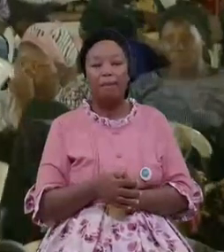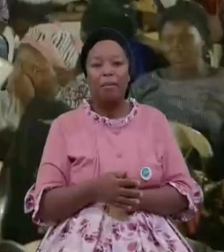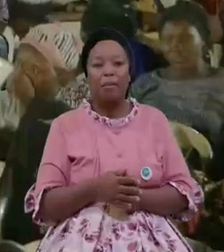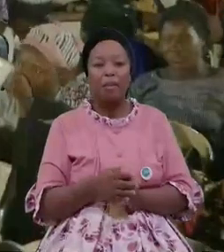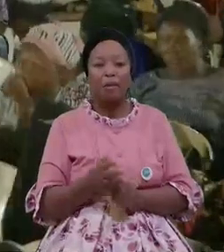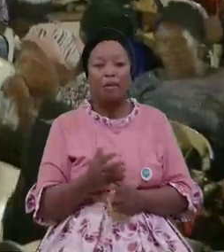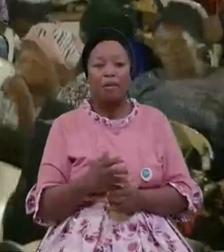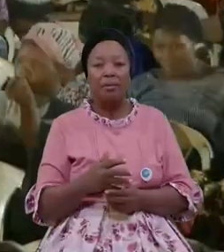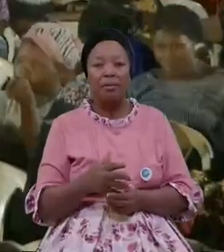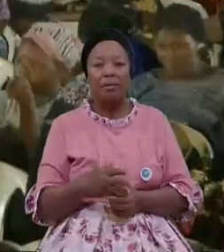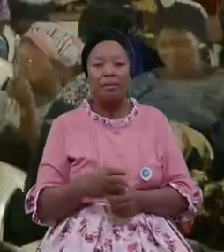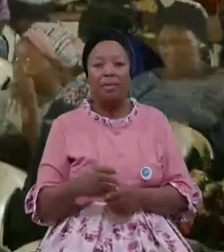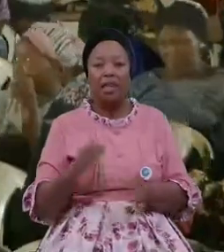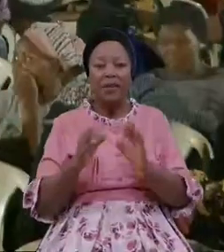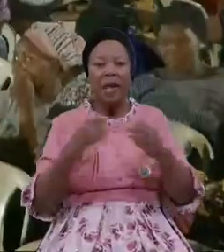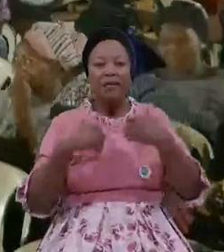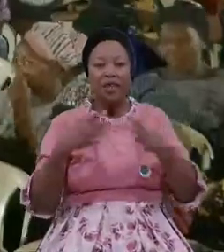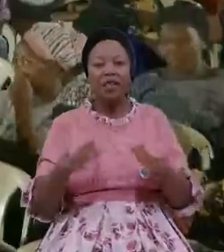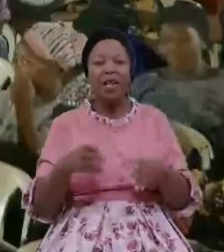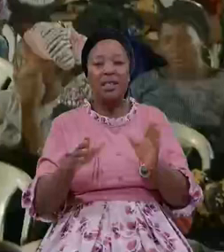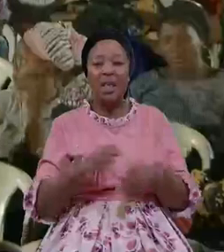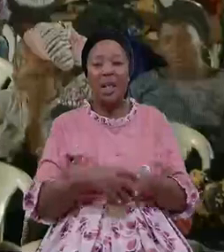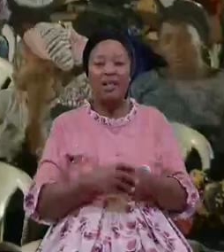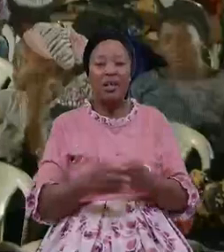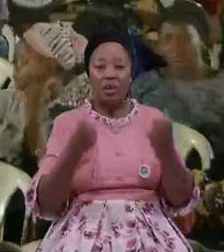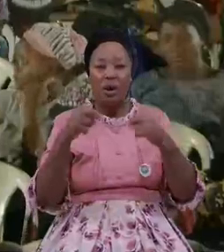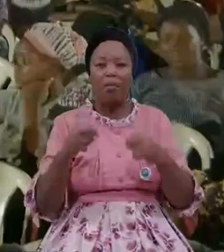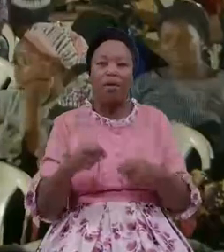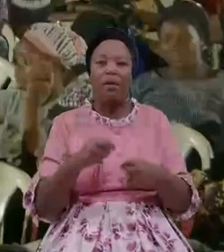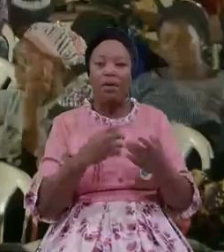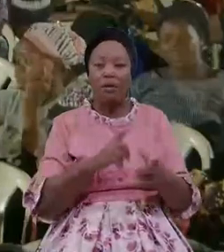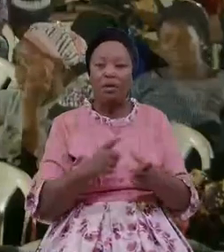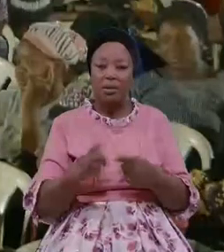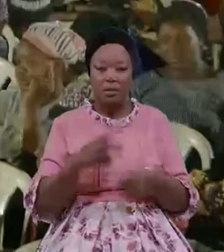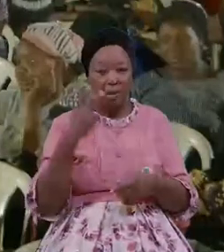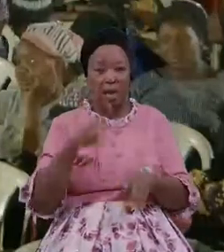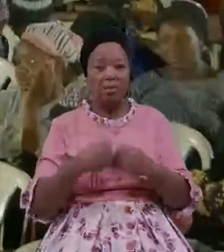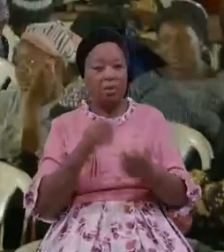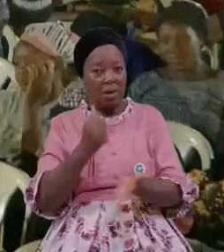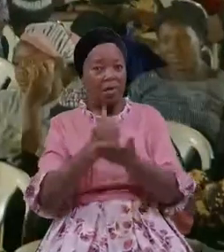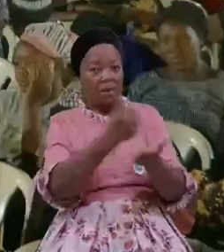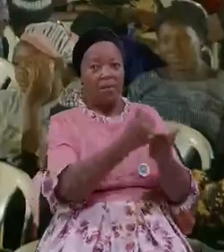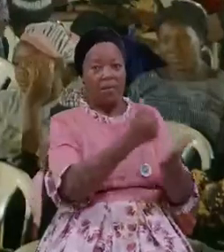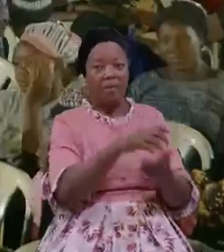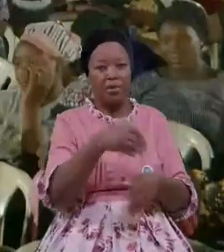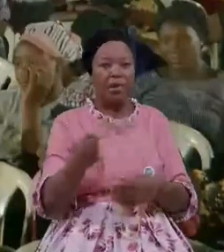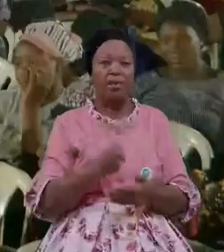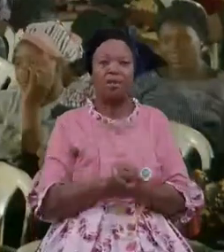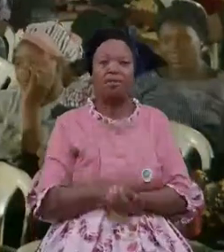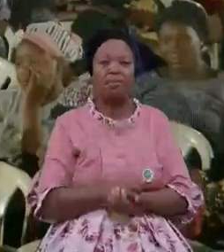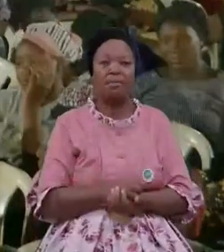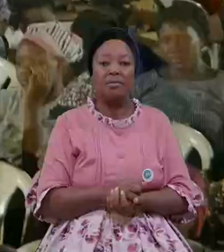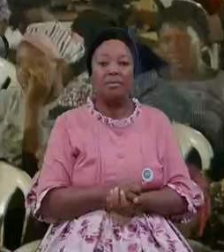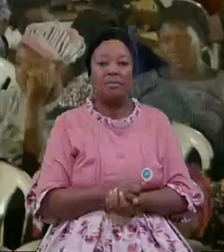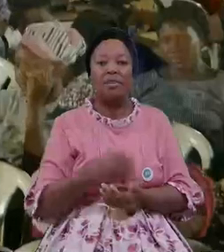down down down down see you down the road please get the accurate